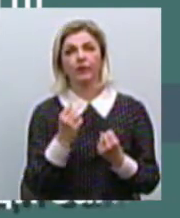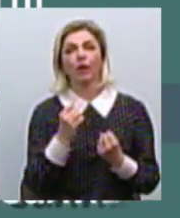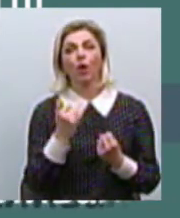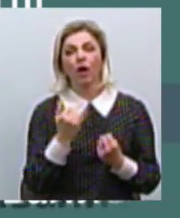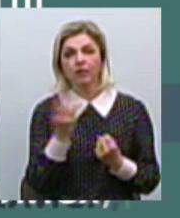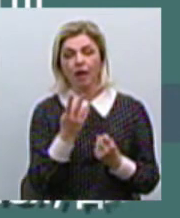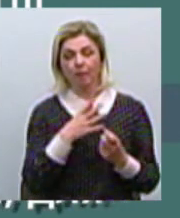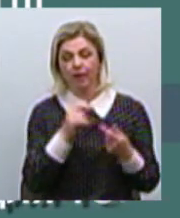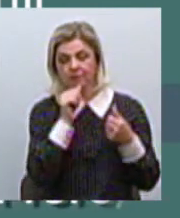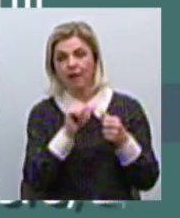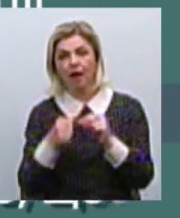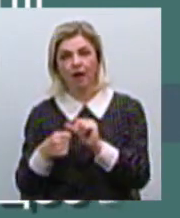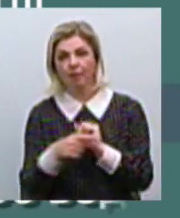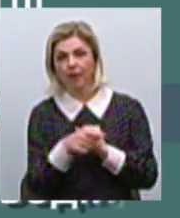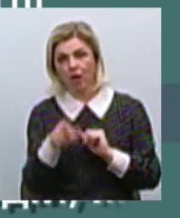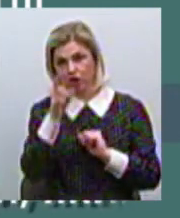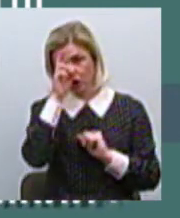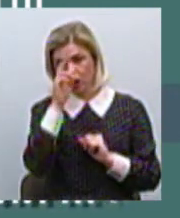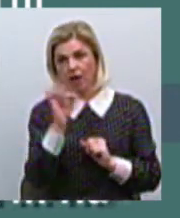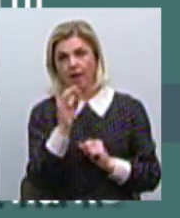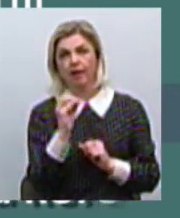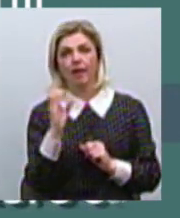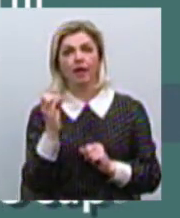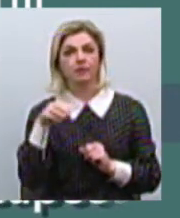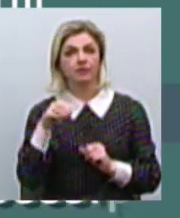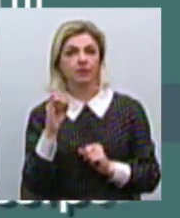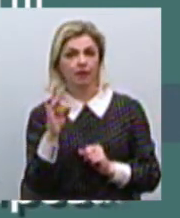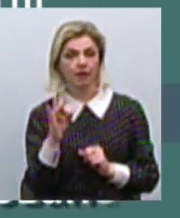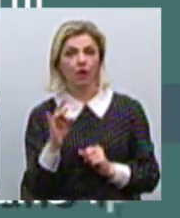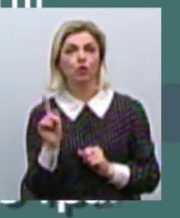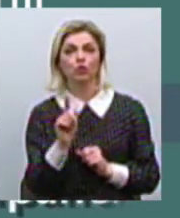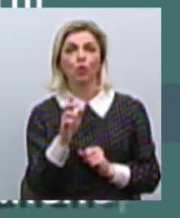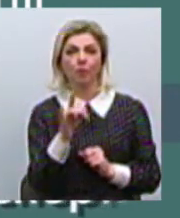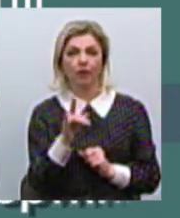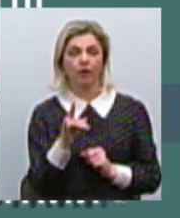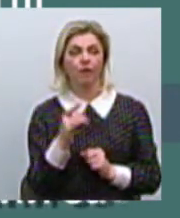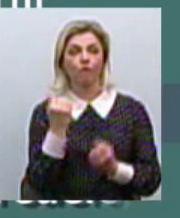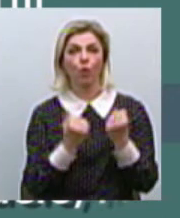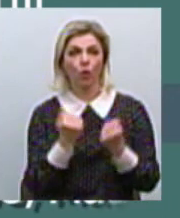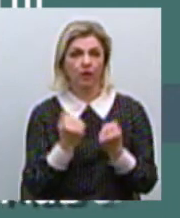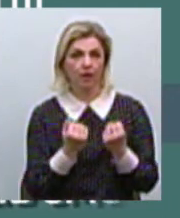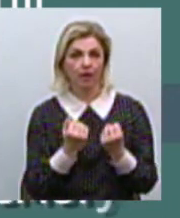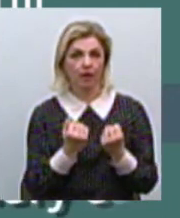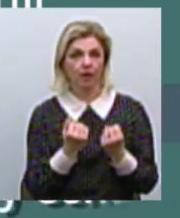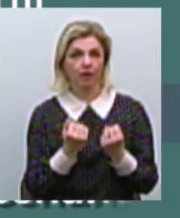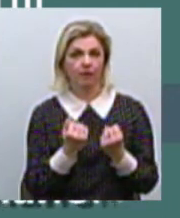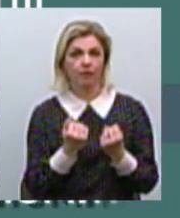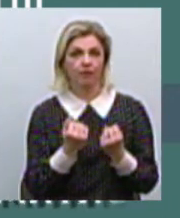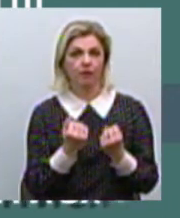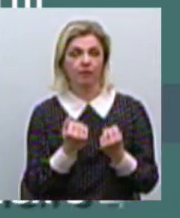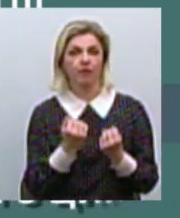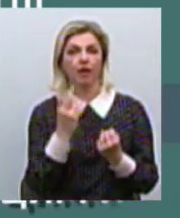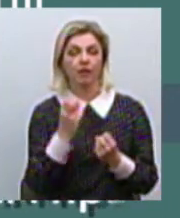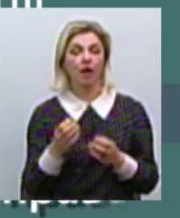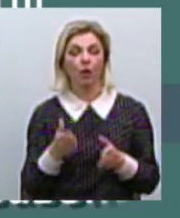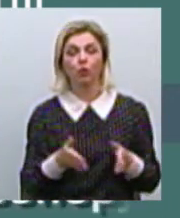для того, щоб ці дані базувалися, для того, щоб водій, який на комусь зареєстрований